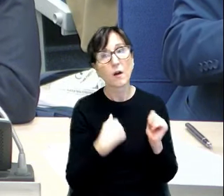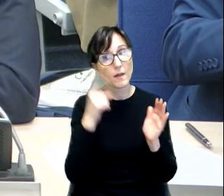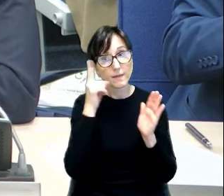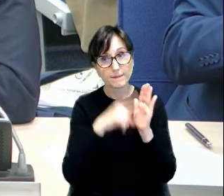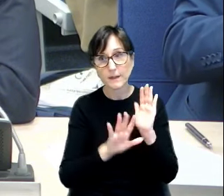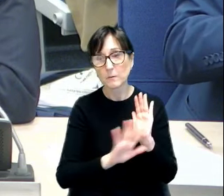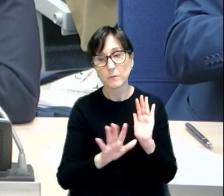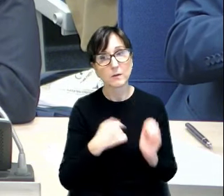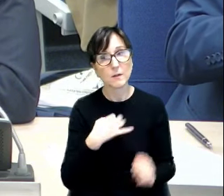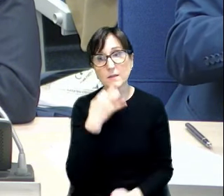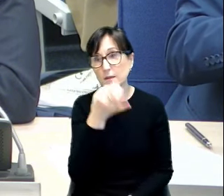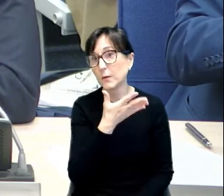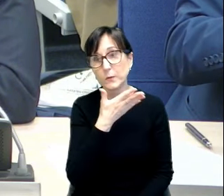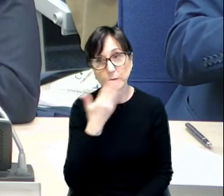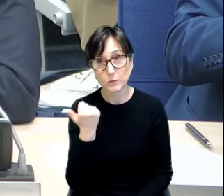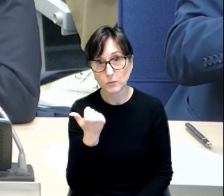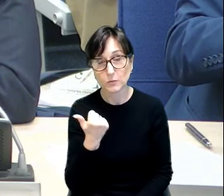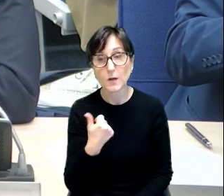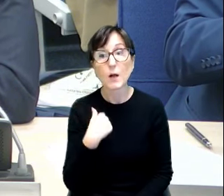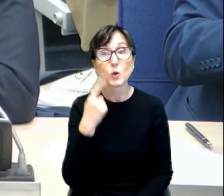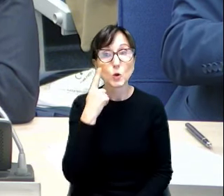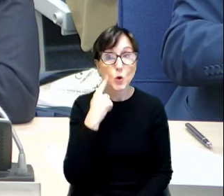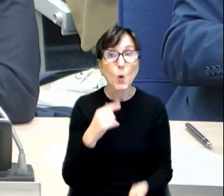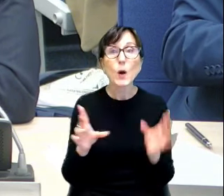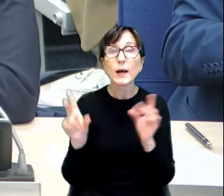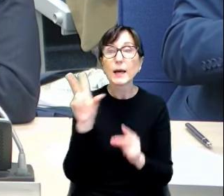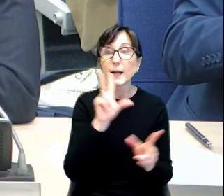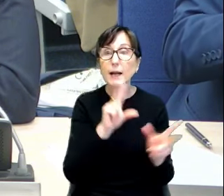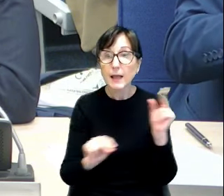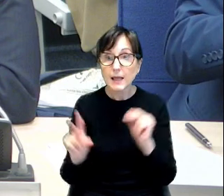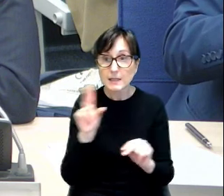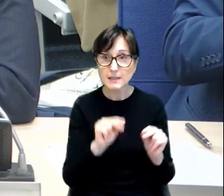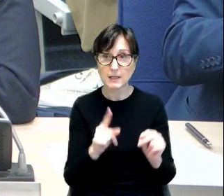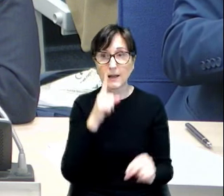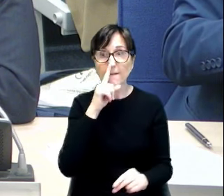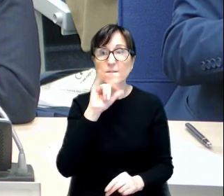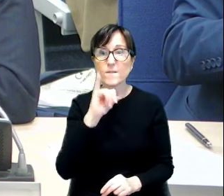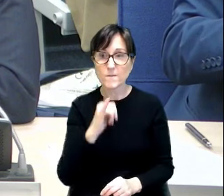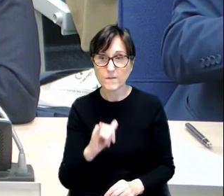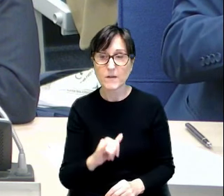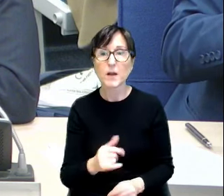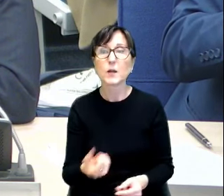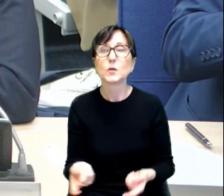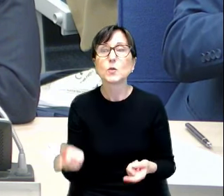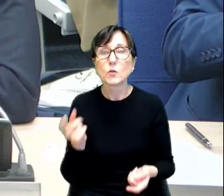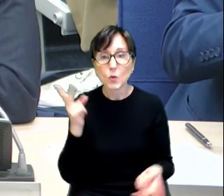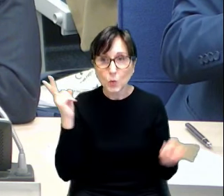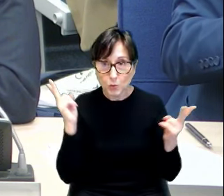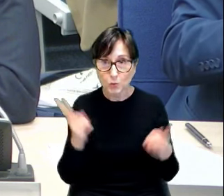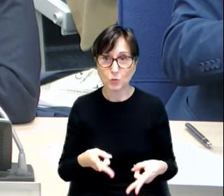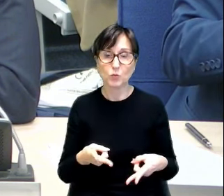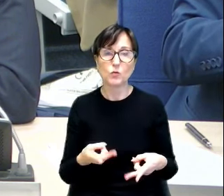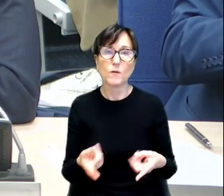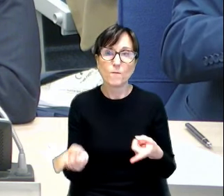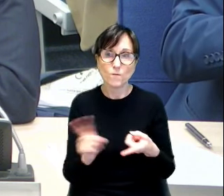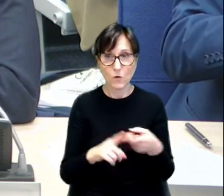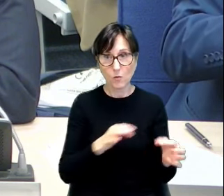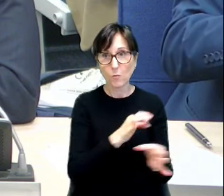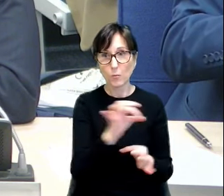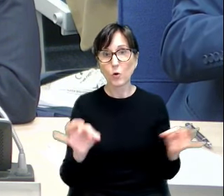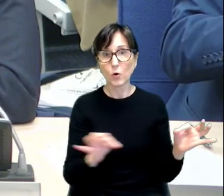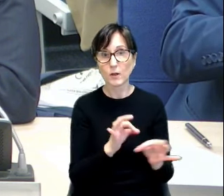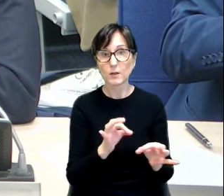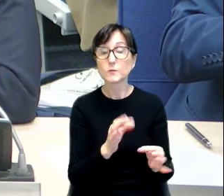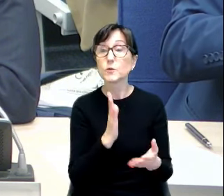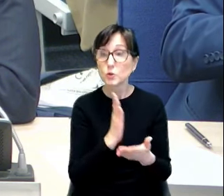kalbam apie rizikos vertinimą tai įprasta praktika kuri daroma kiekvienam sprendimo projektui tai šioj vietoj yra įvairių rizikų